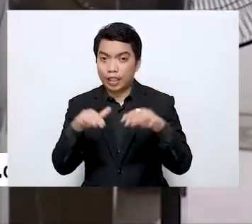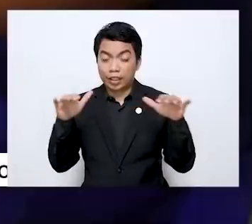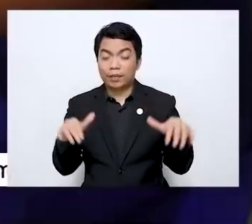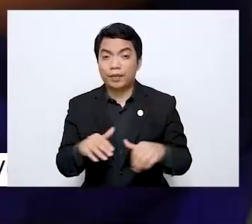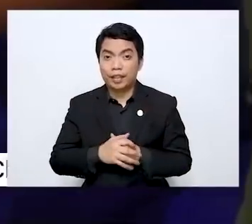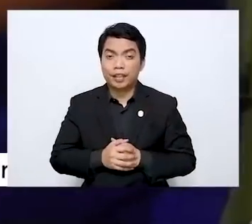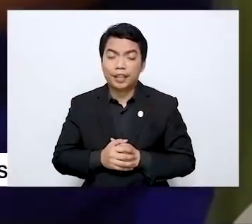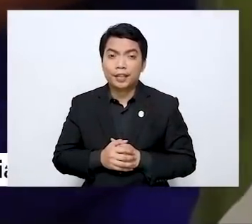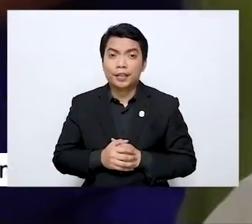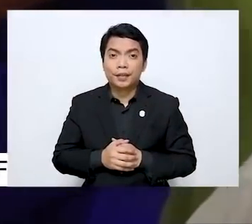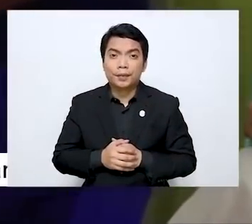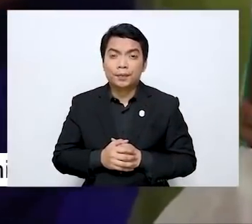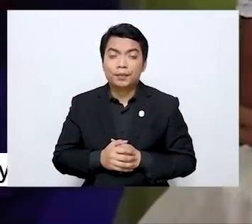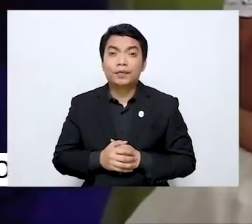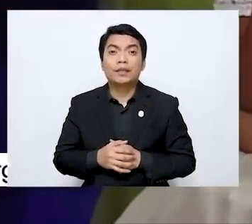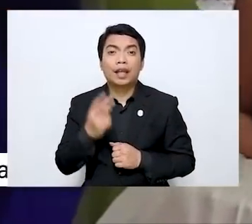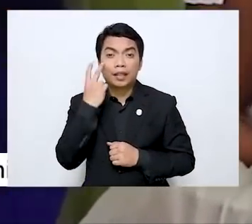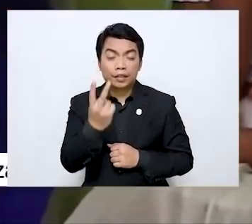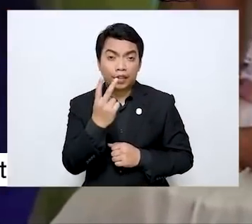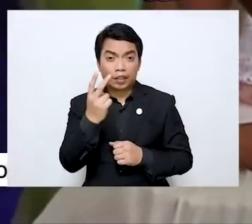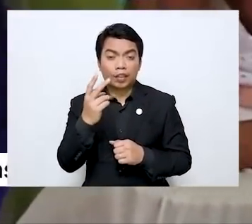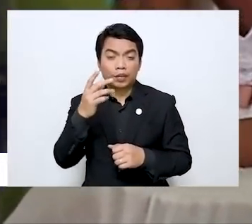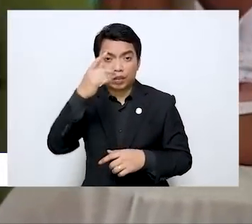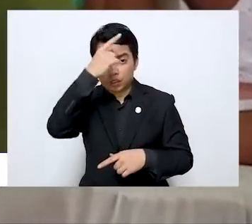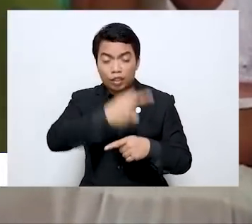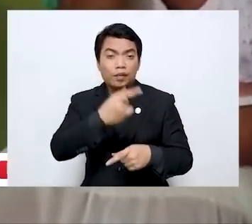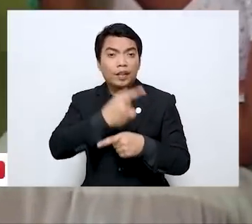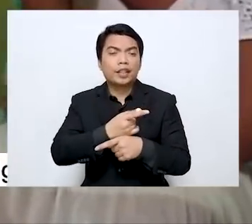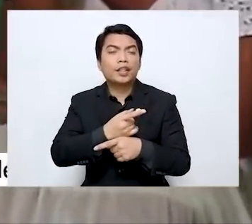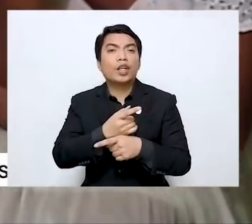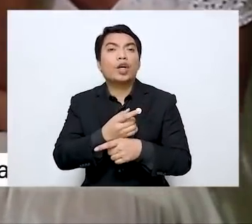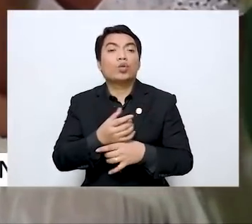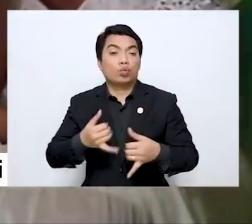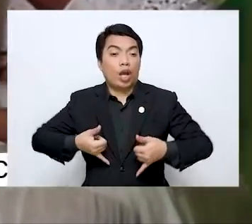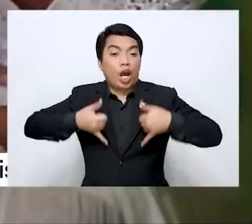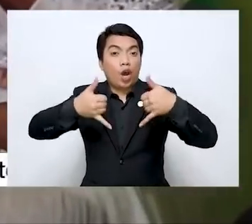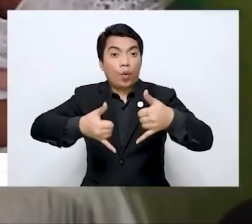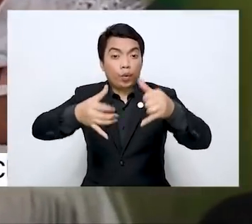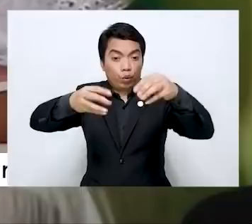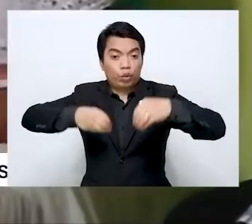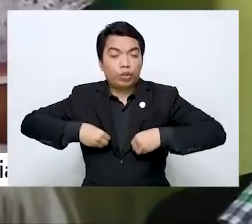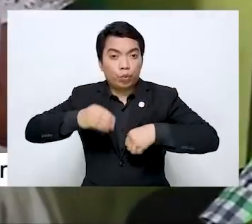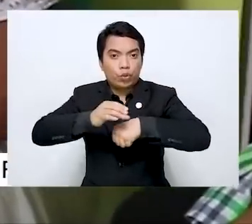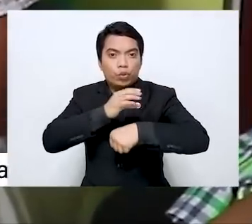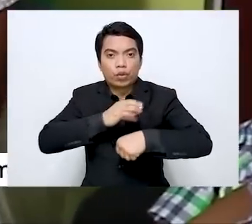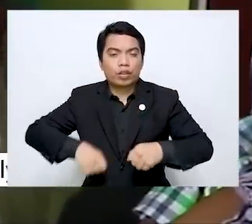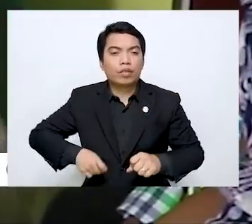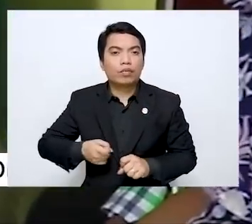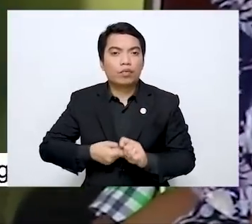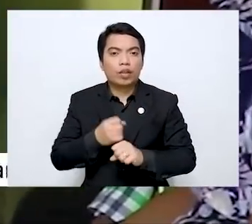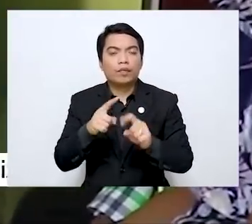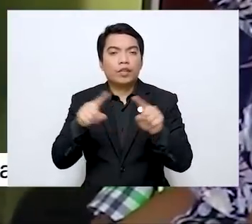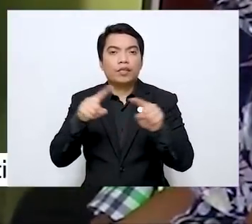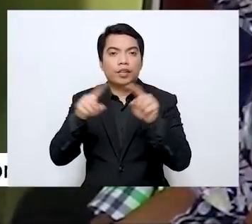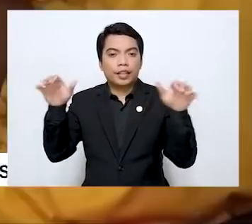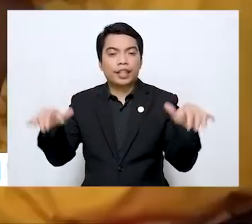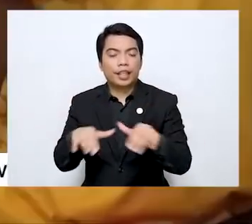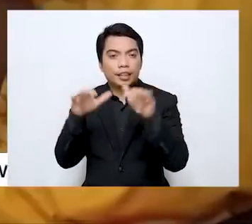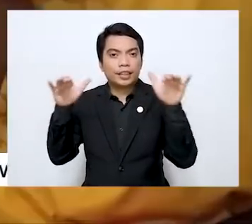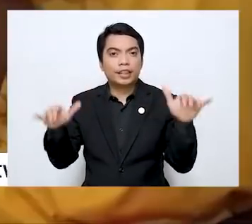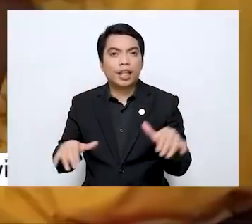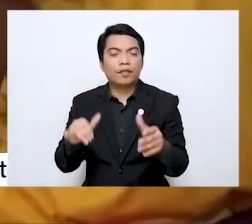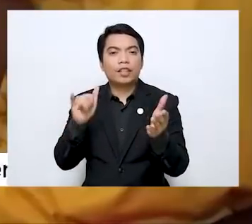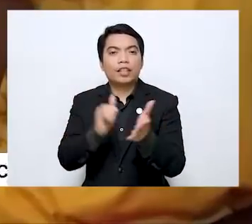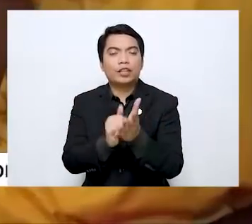Museum, nasaksihan ng mga kapatid ang mga parangal na natanggap ng Iglesia ni Cristo mula sa iba't ibang mga aktibidad